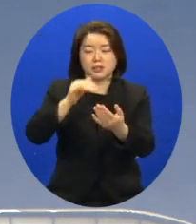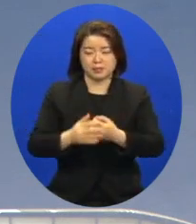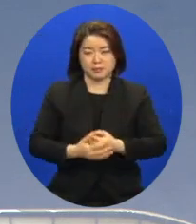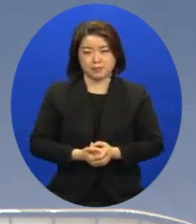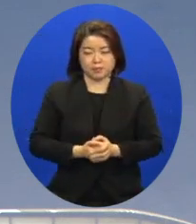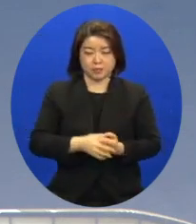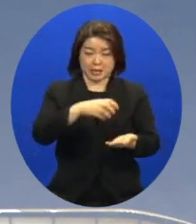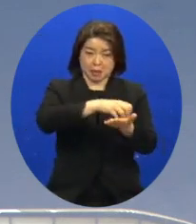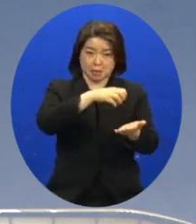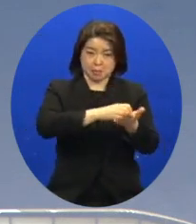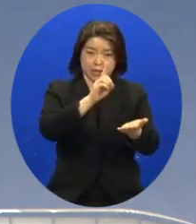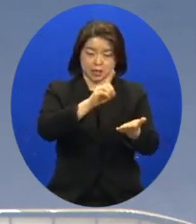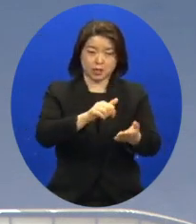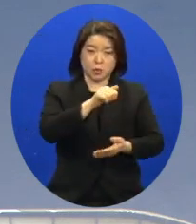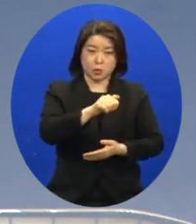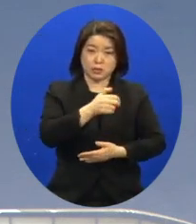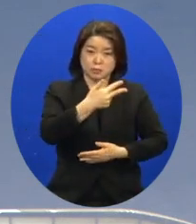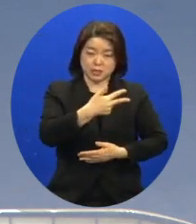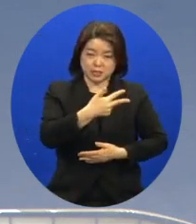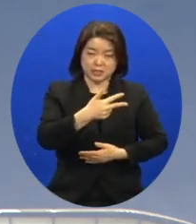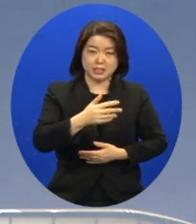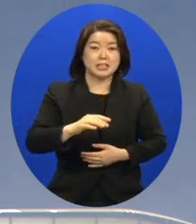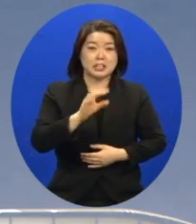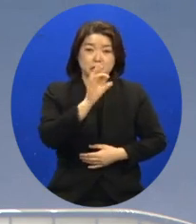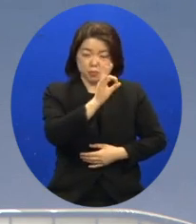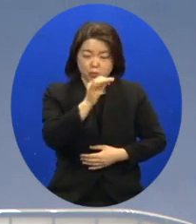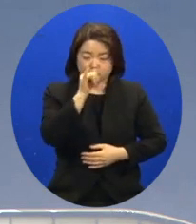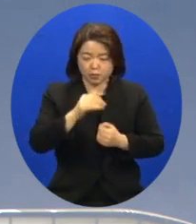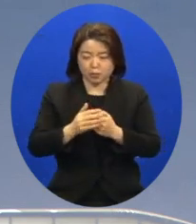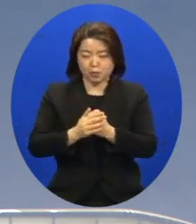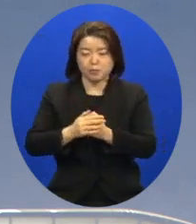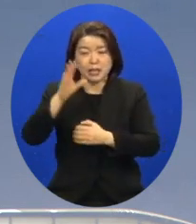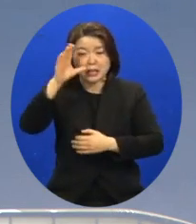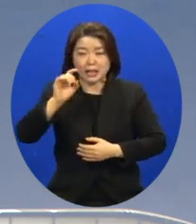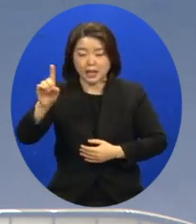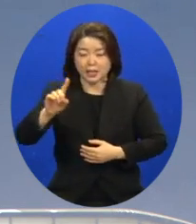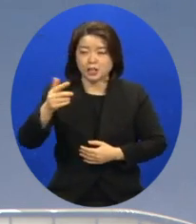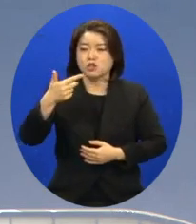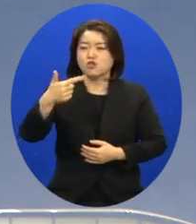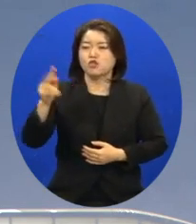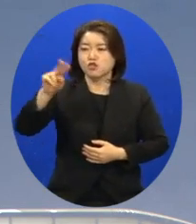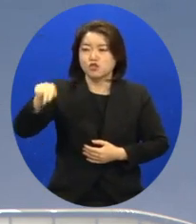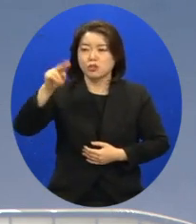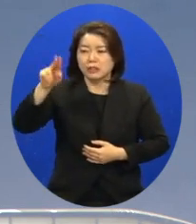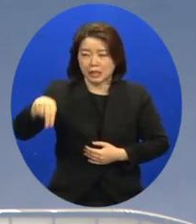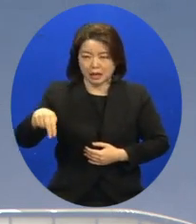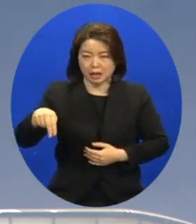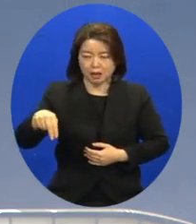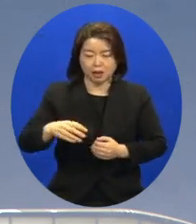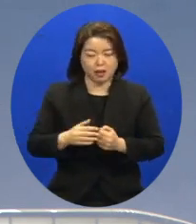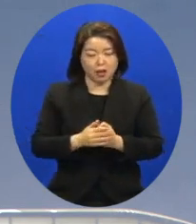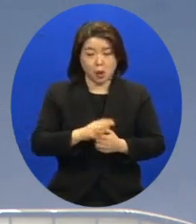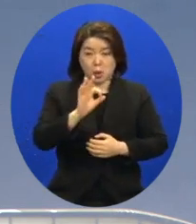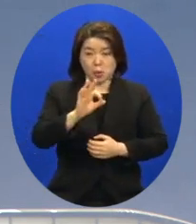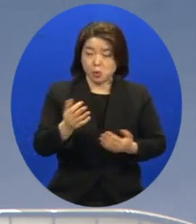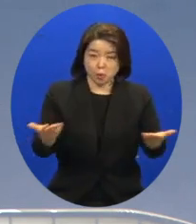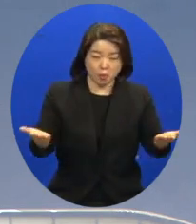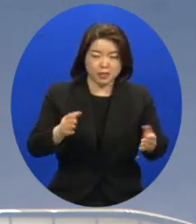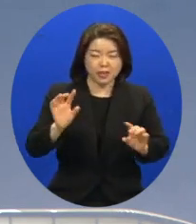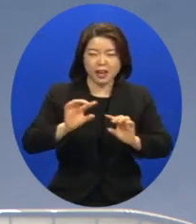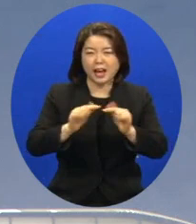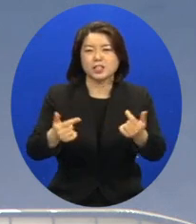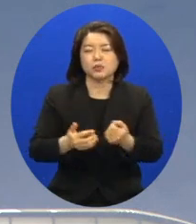베이글은 하나가 57센트고 계란 샐러드는 6달러입니다. 돈이 없어서 그런 게 아니고